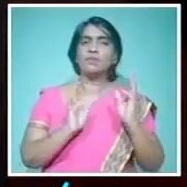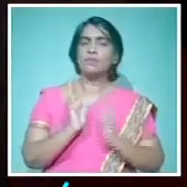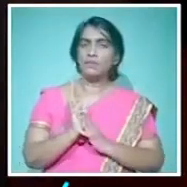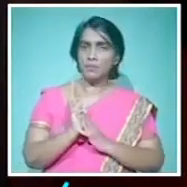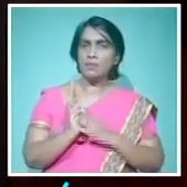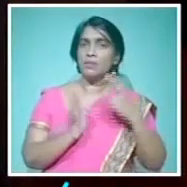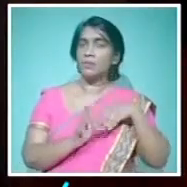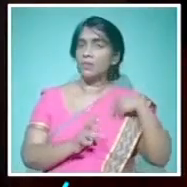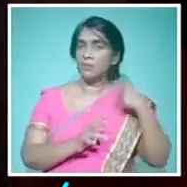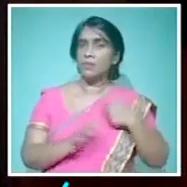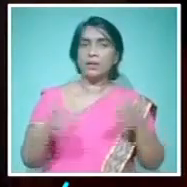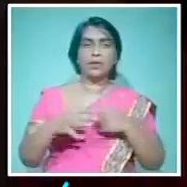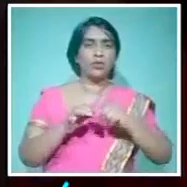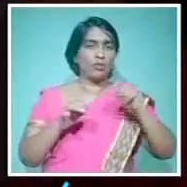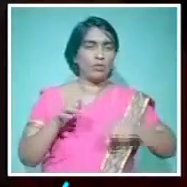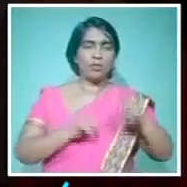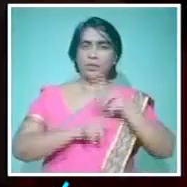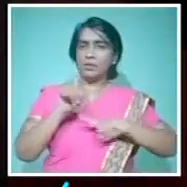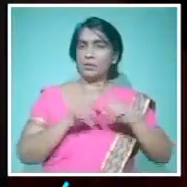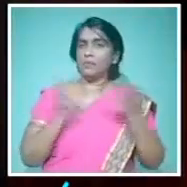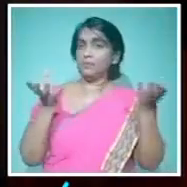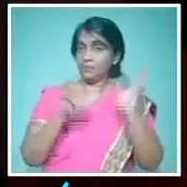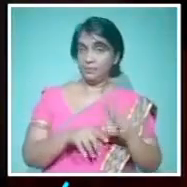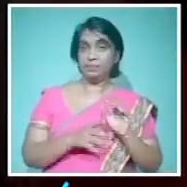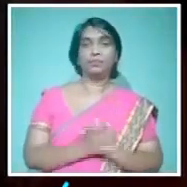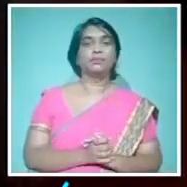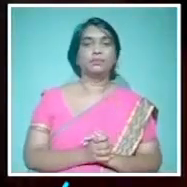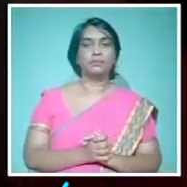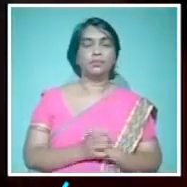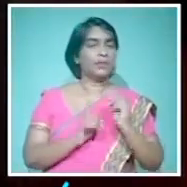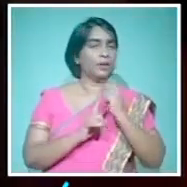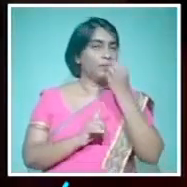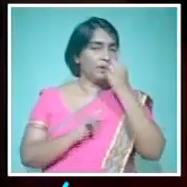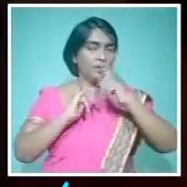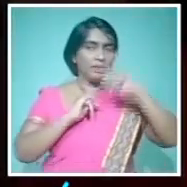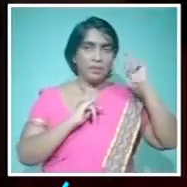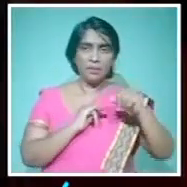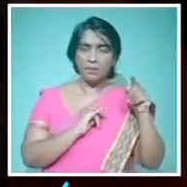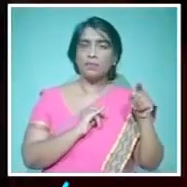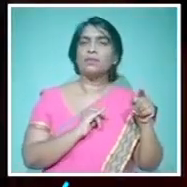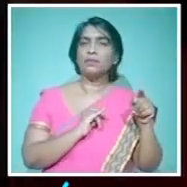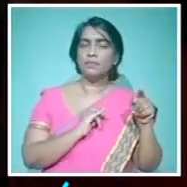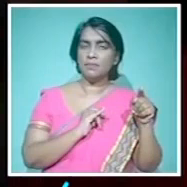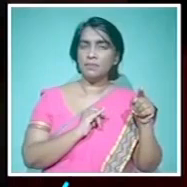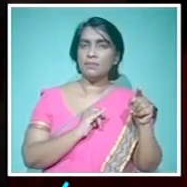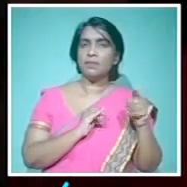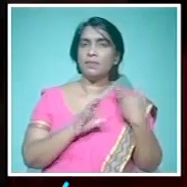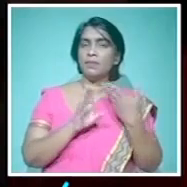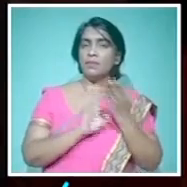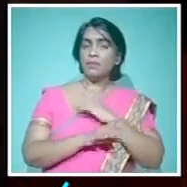අග්‍රාමාත්‍යතුමත් ප්‍රධානත්වයෙන් කැබිනට් මණ්ඩලයේ රැස් වුණ අවස්ථාවේදී පෙරාදෙණිය විශ්වවිද්‍යාලයේ